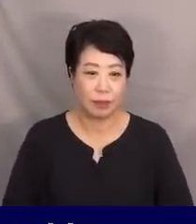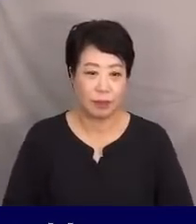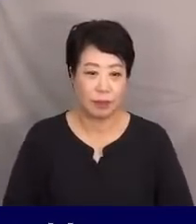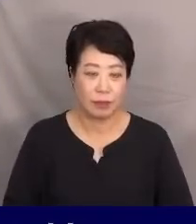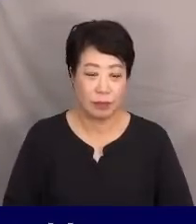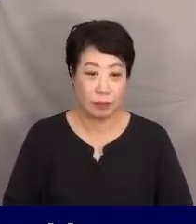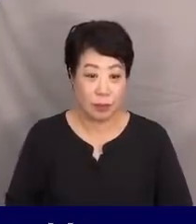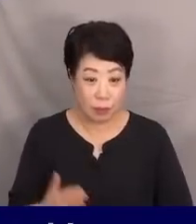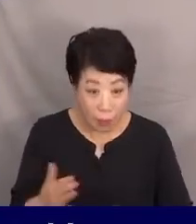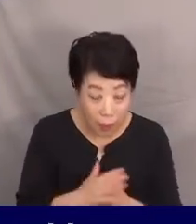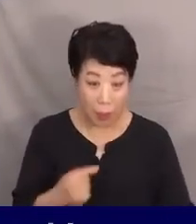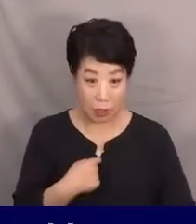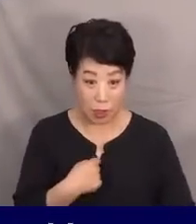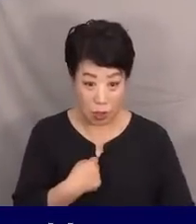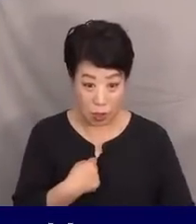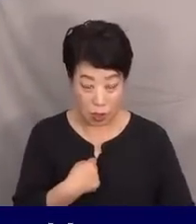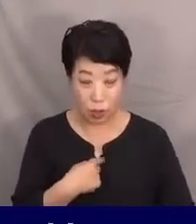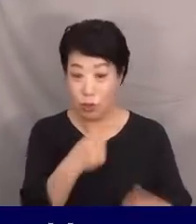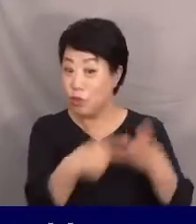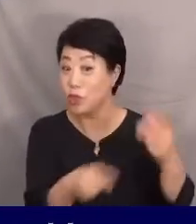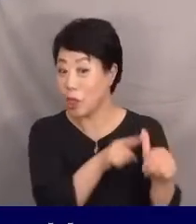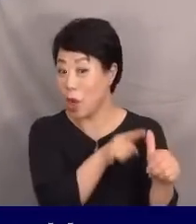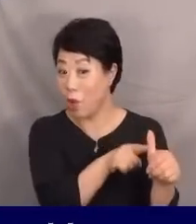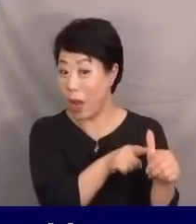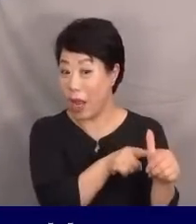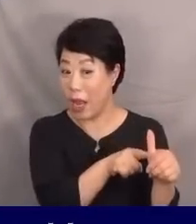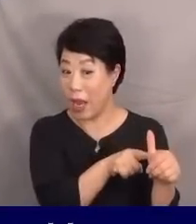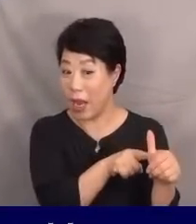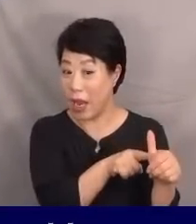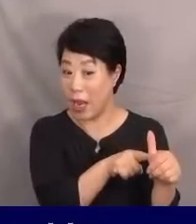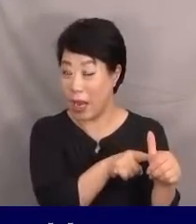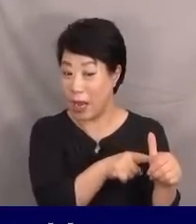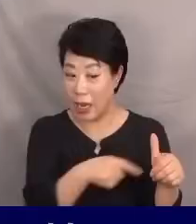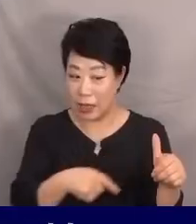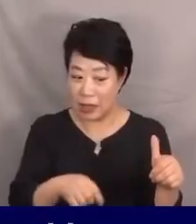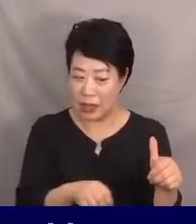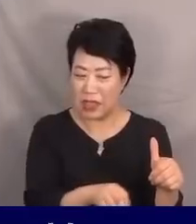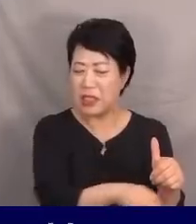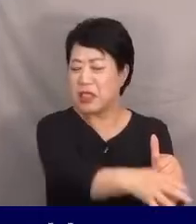그래서 저는 윤석열과 그리고 자승의 일당을